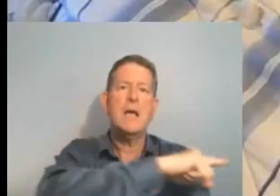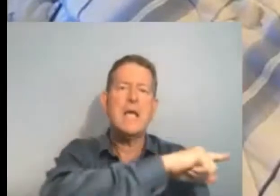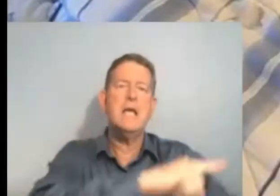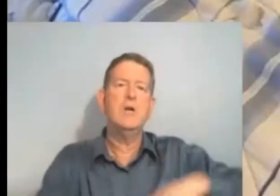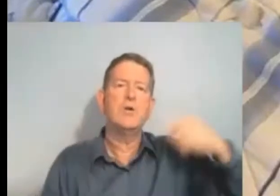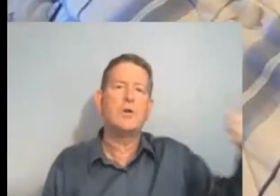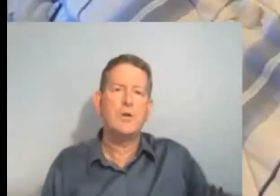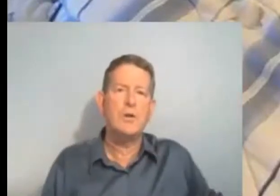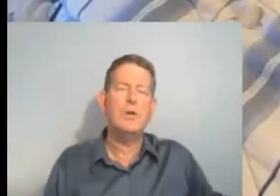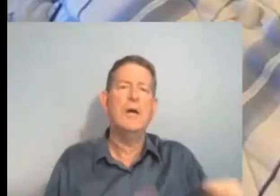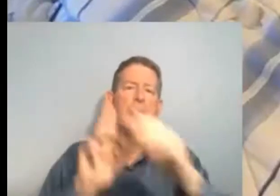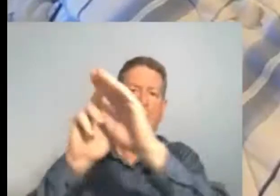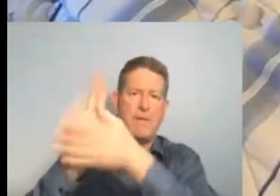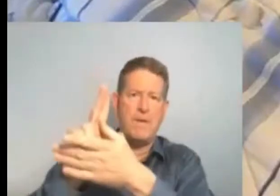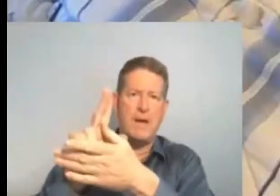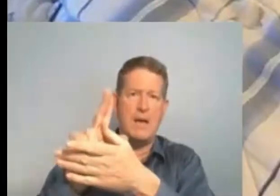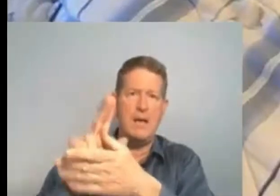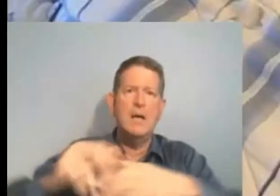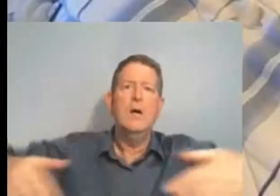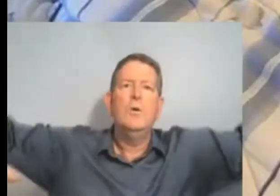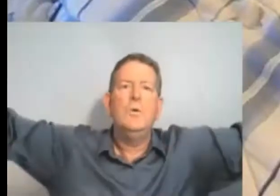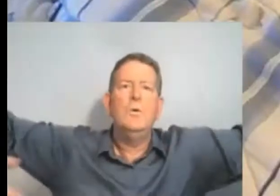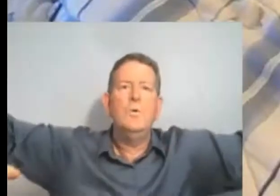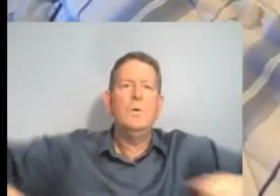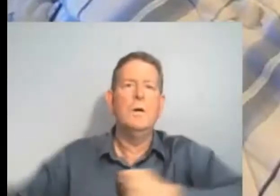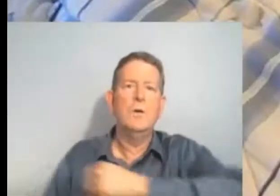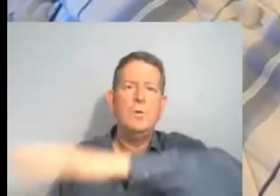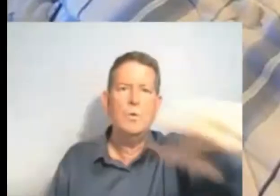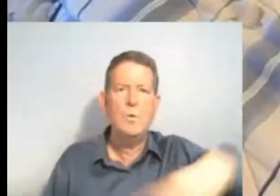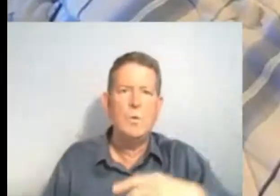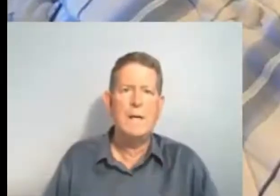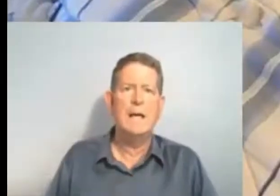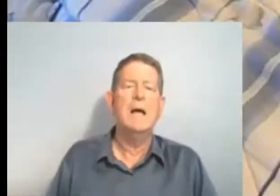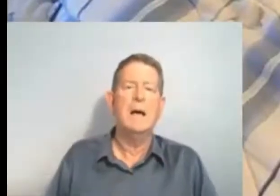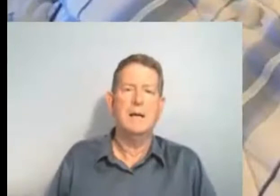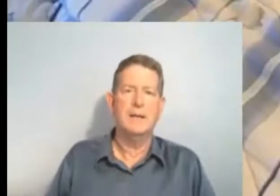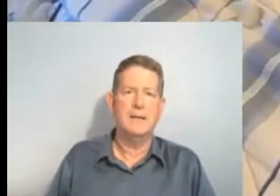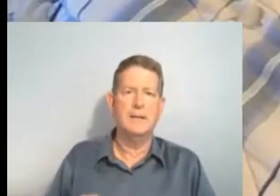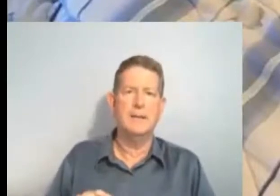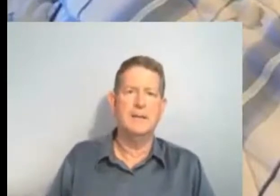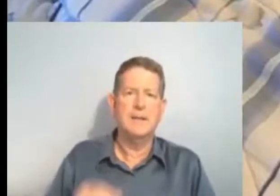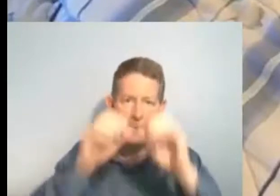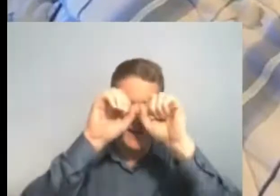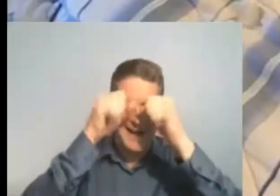réveilles. Il se réveille. Nous